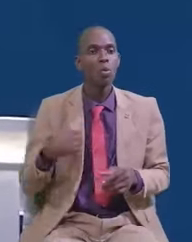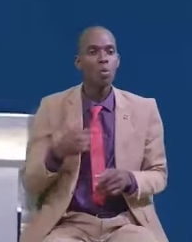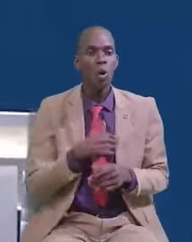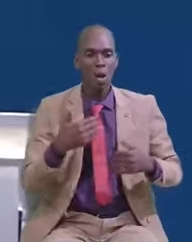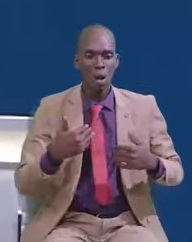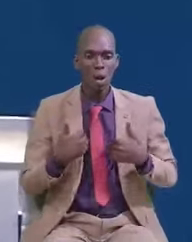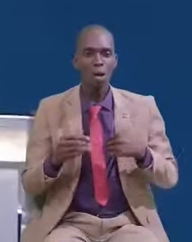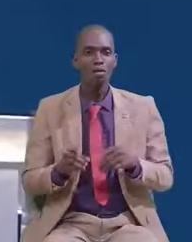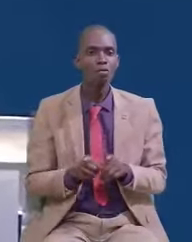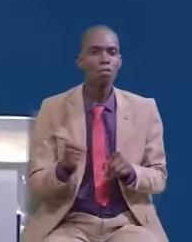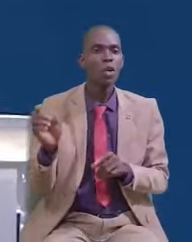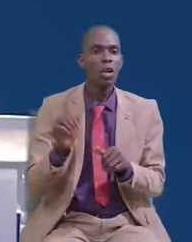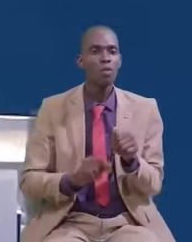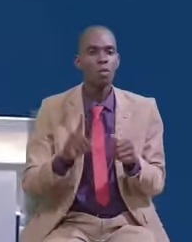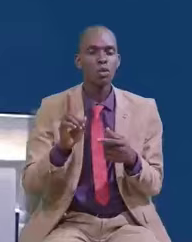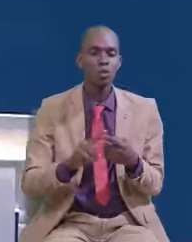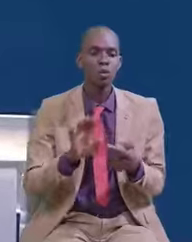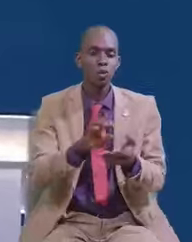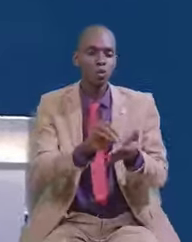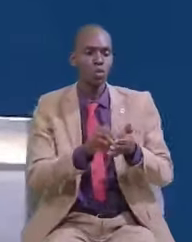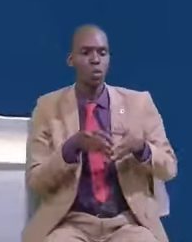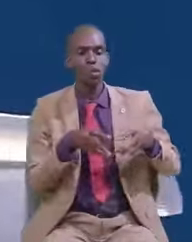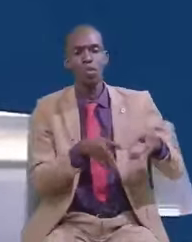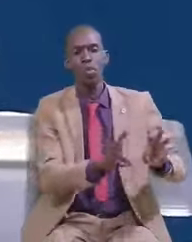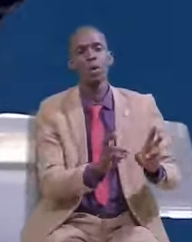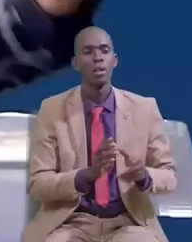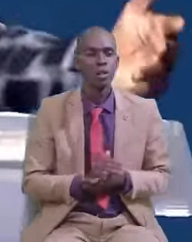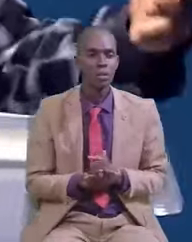Chacun suivait sa propre voie.